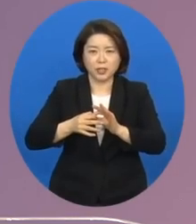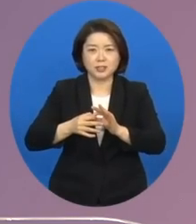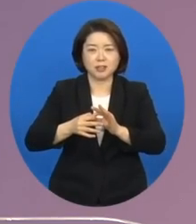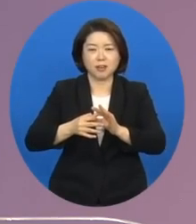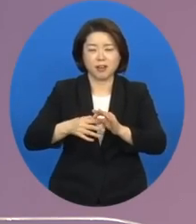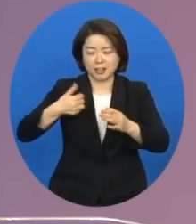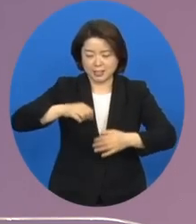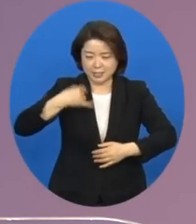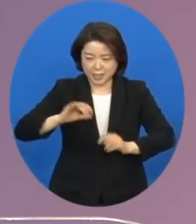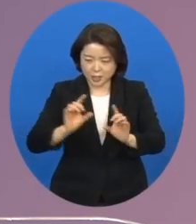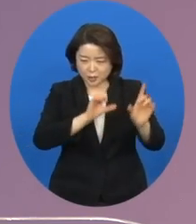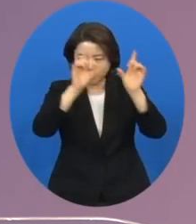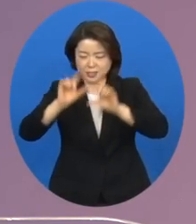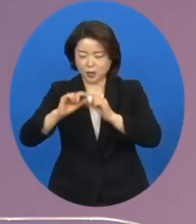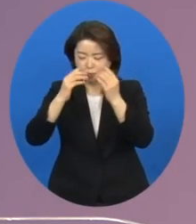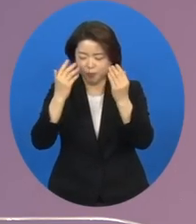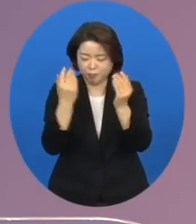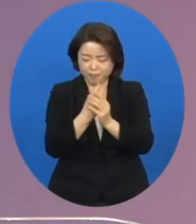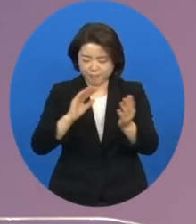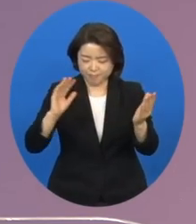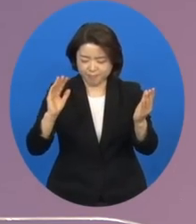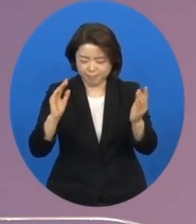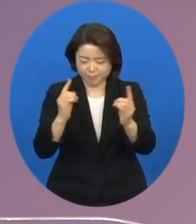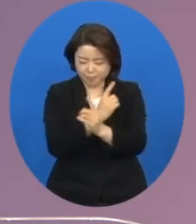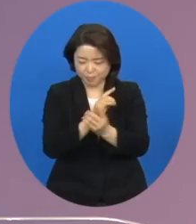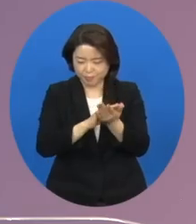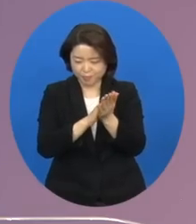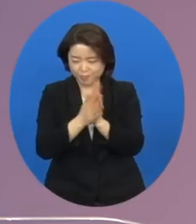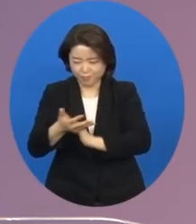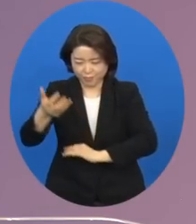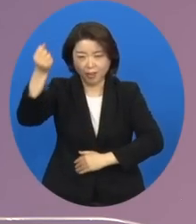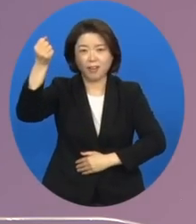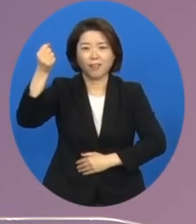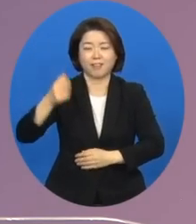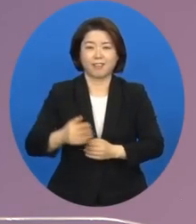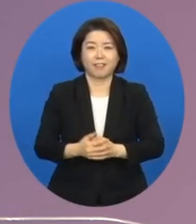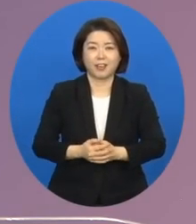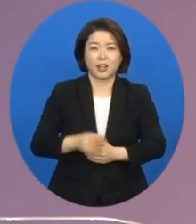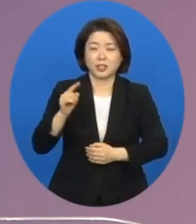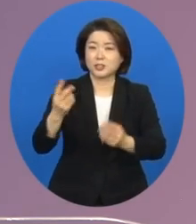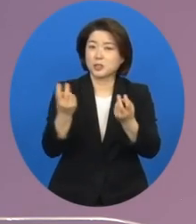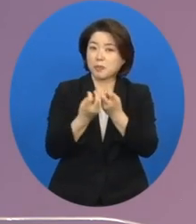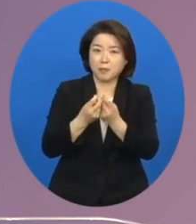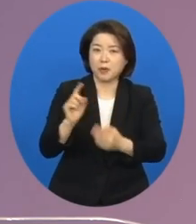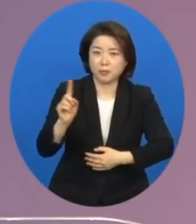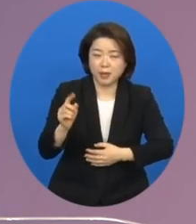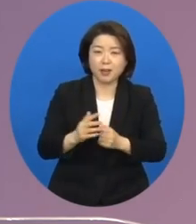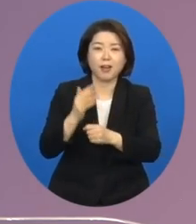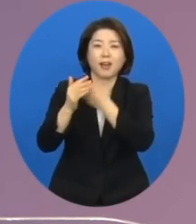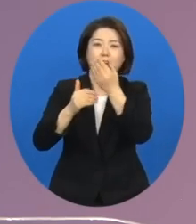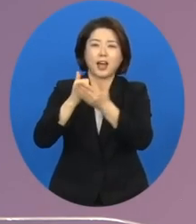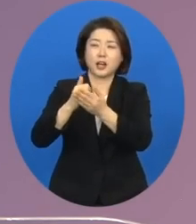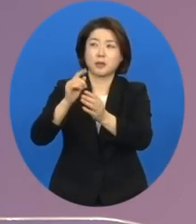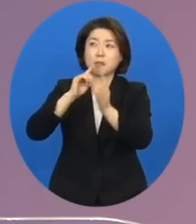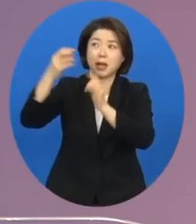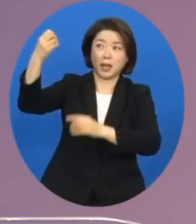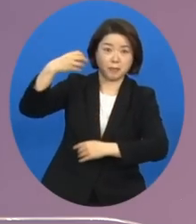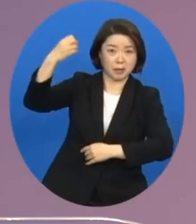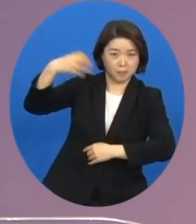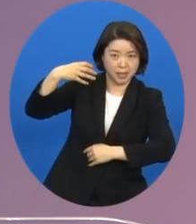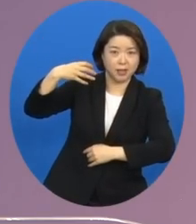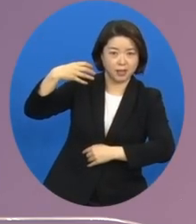자녀들의 삶을 전적으로 변화시켜 가십니다 그 방법이 뭐냐 하면 하나님께서 말씀하셨잖아요